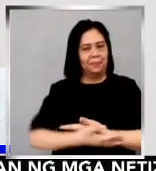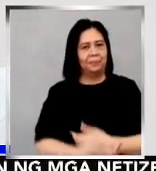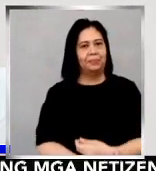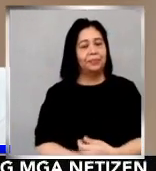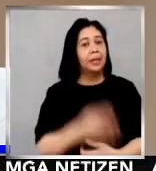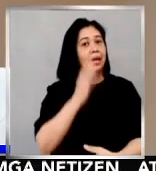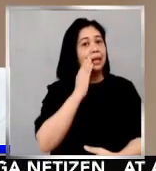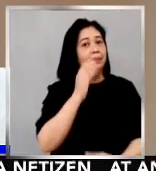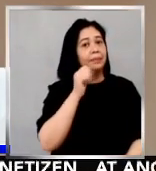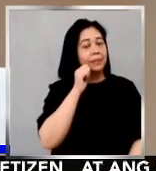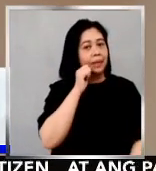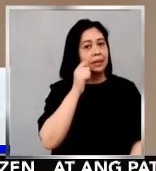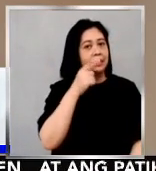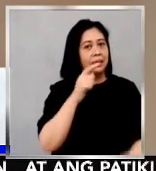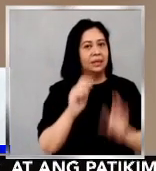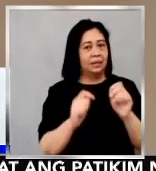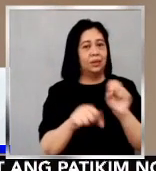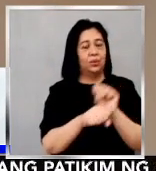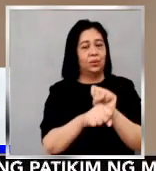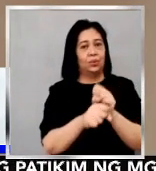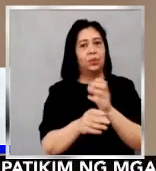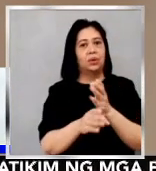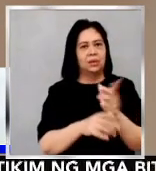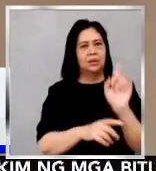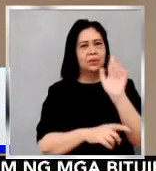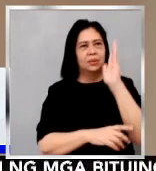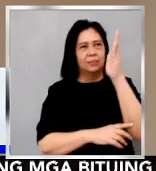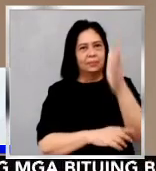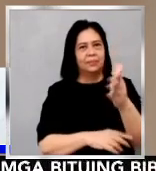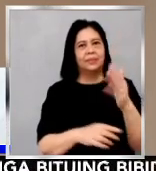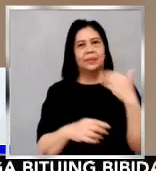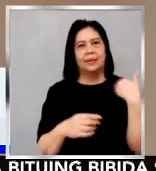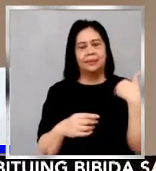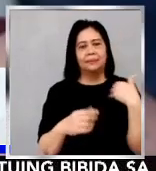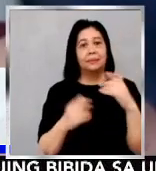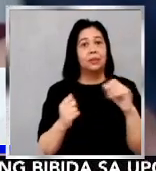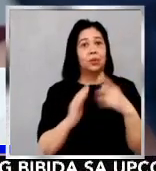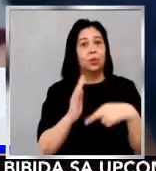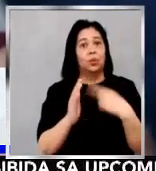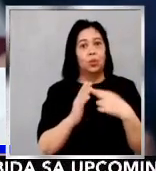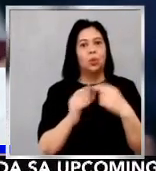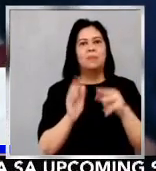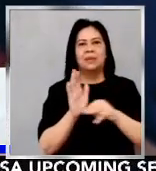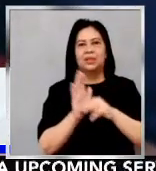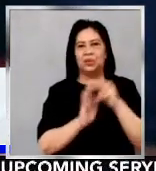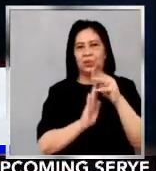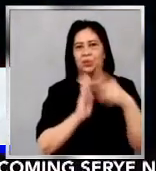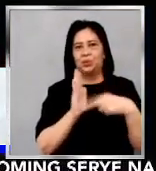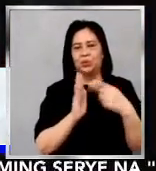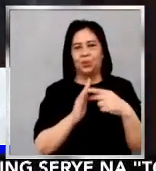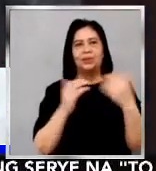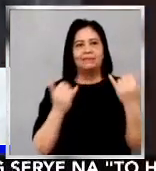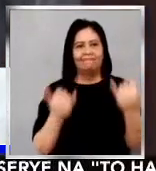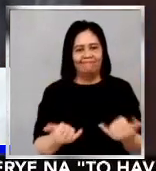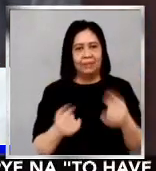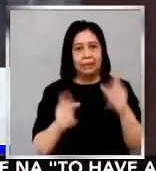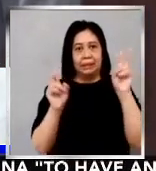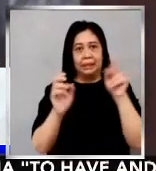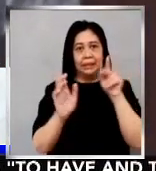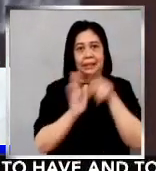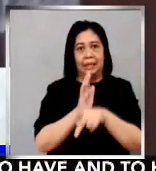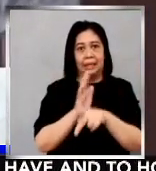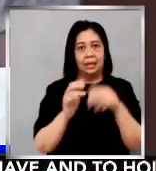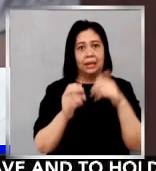kanyang career, dadating ang pagkakataon na gaganap siya sa mature role at dito nga sa Killer Yaya. Una siyang